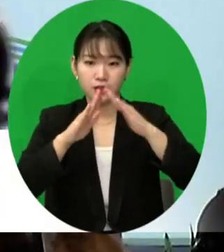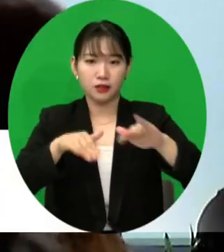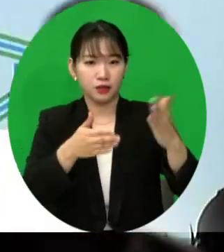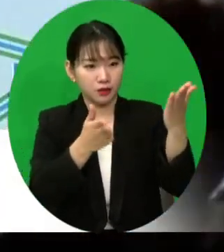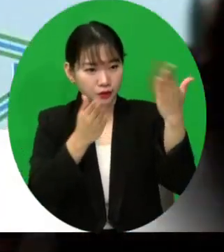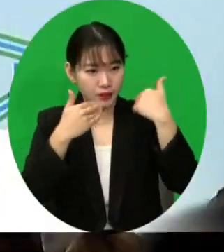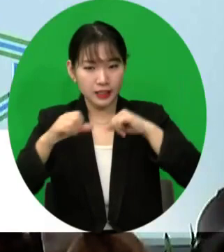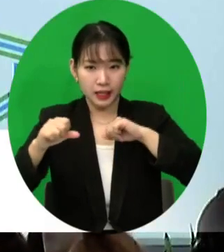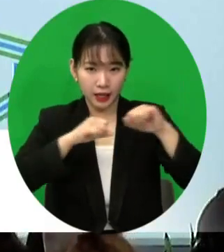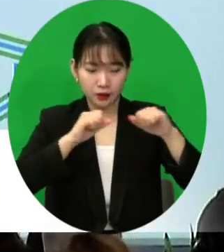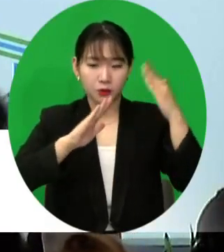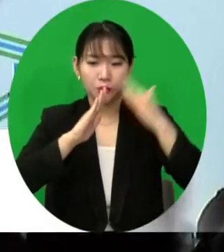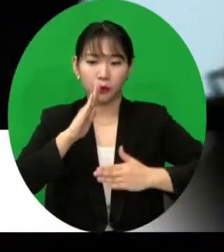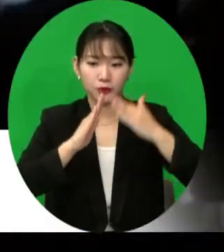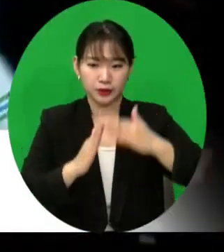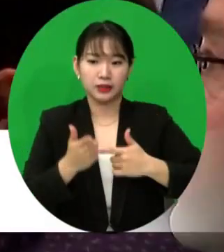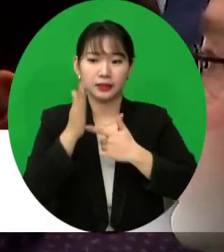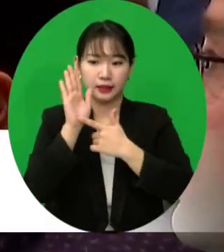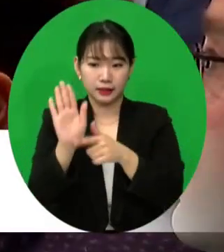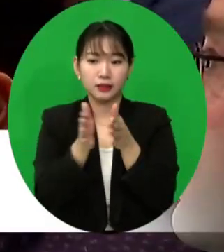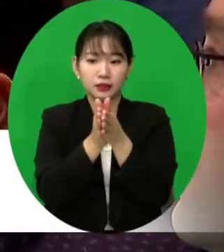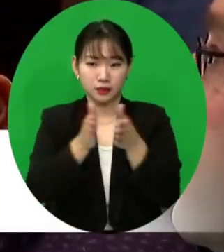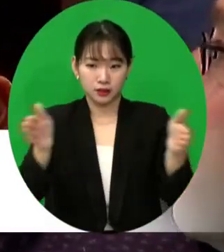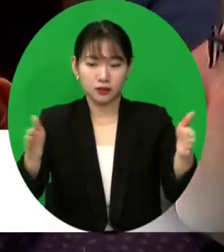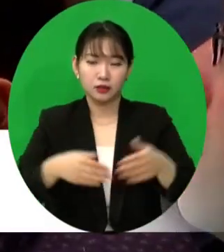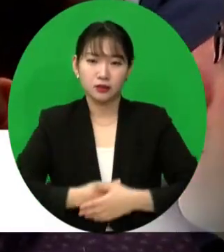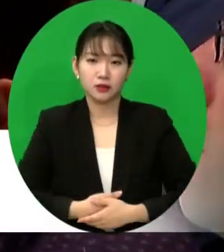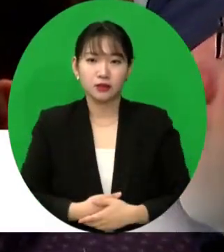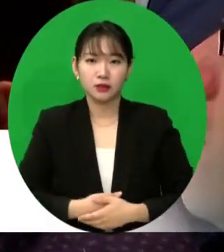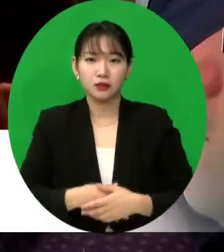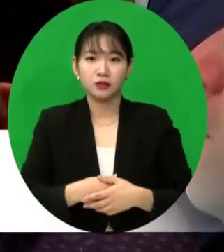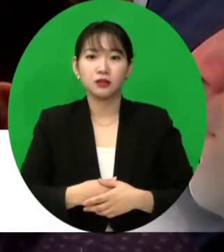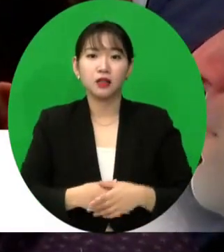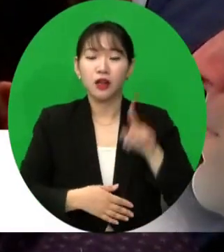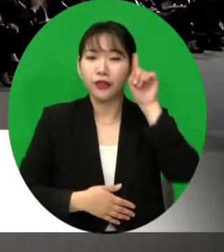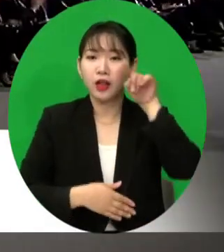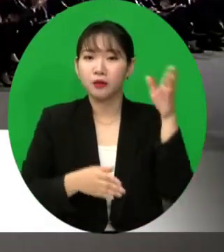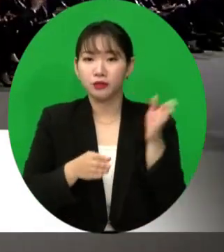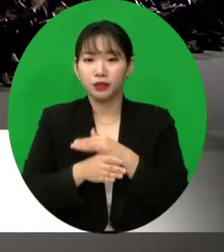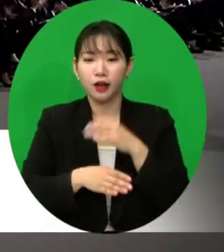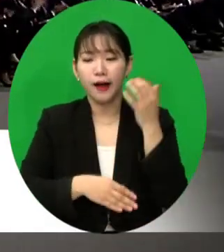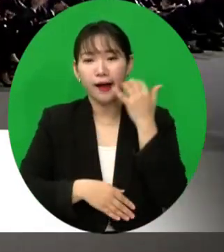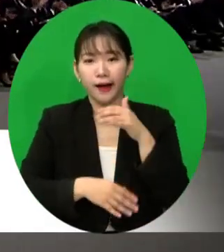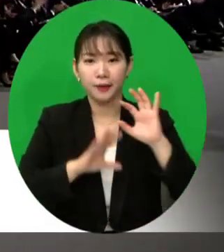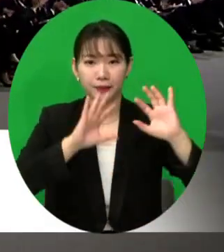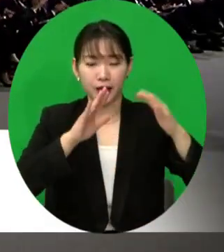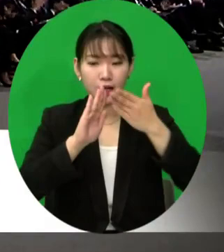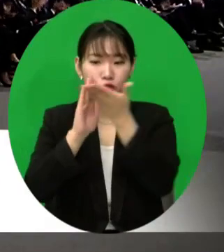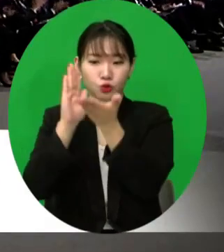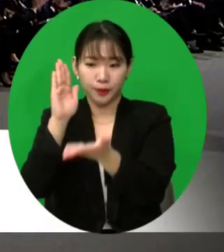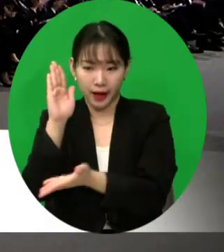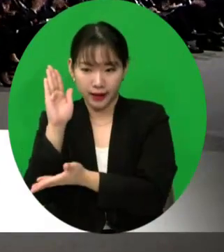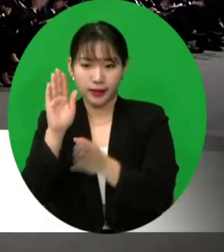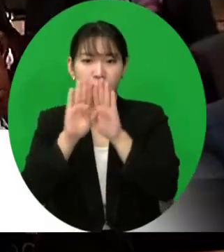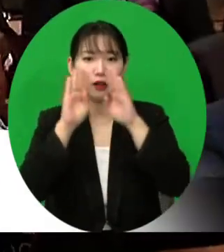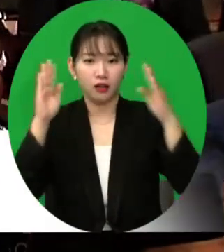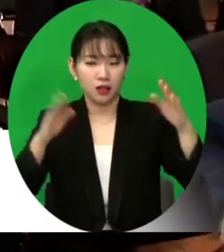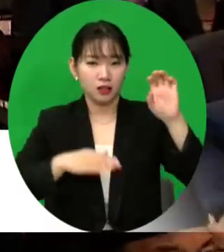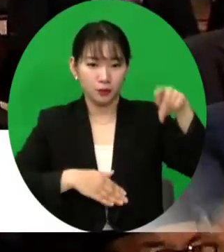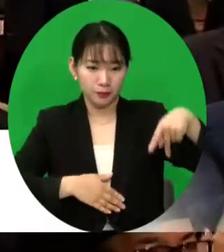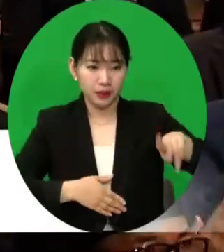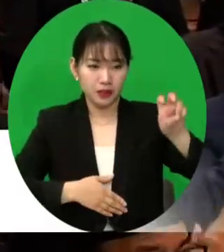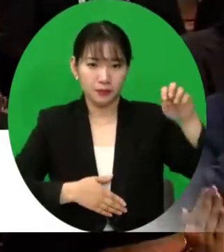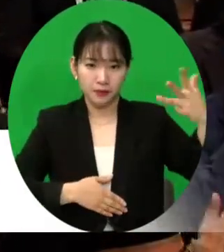유치 행보를 본격화하고 나섰습니다. 김 지사는 내일부터 아랍에미리트 두바이에서 열리는